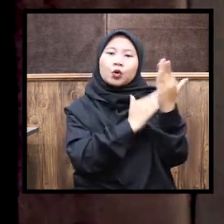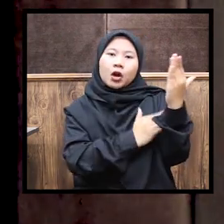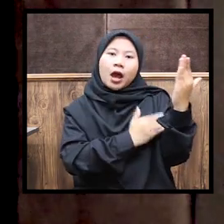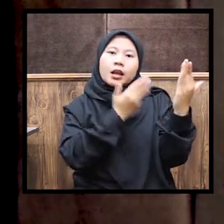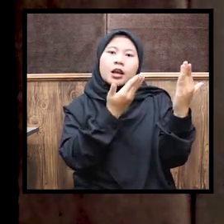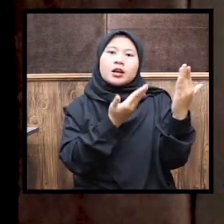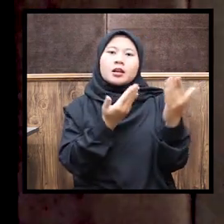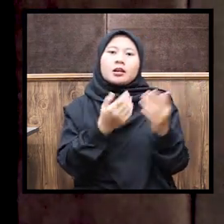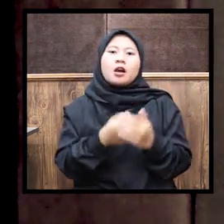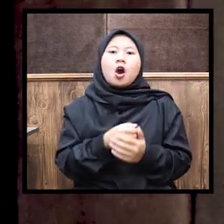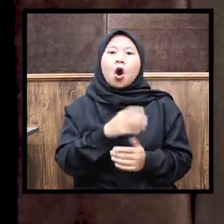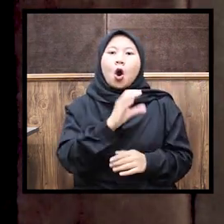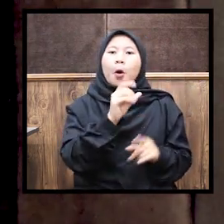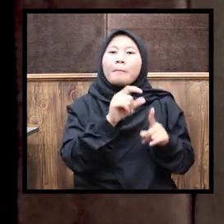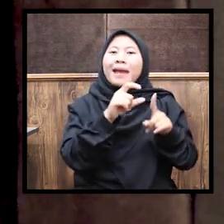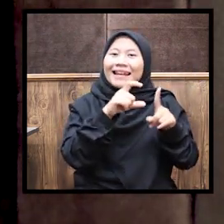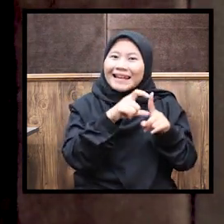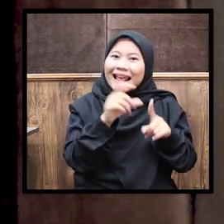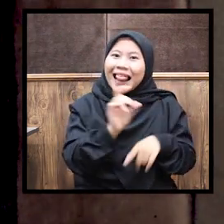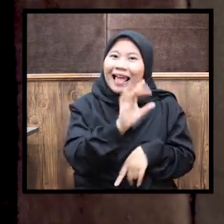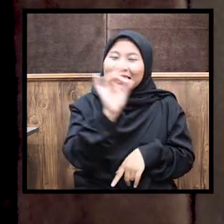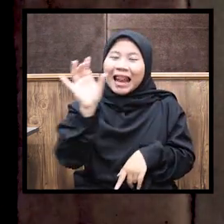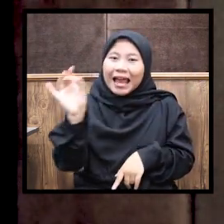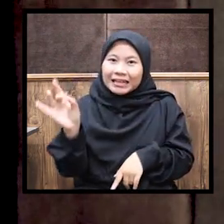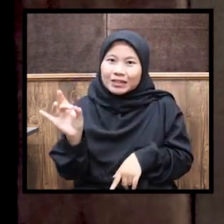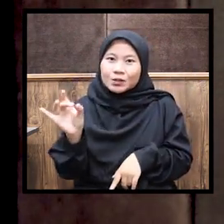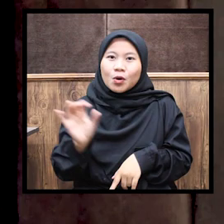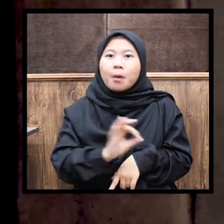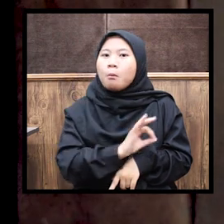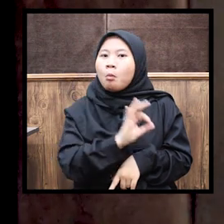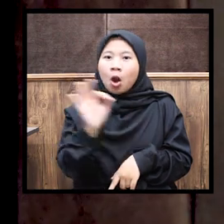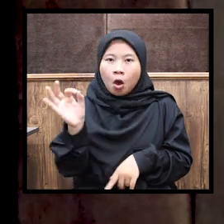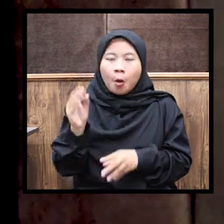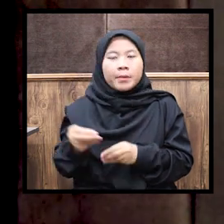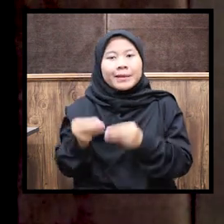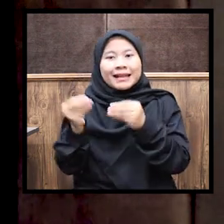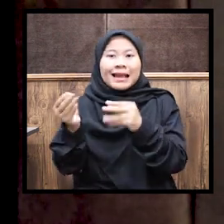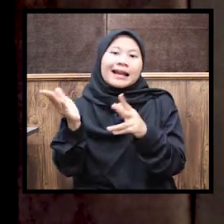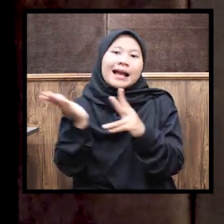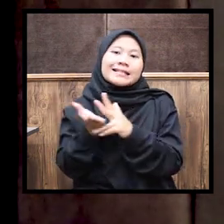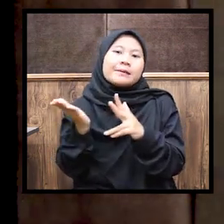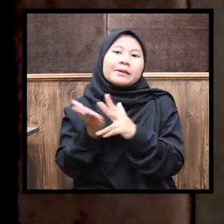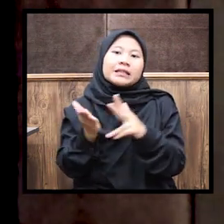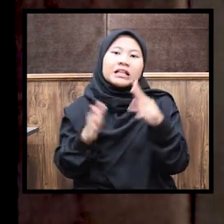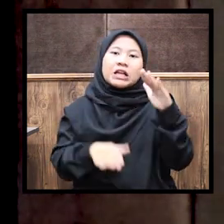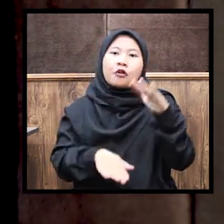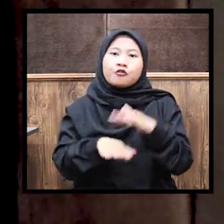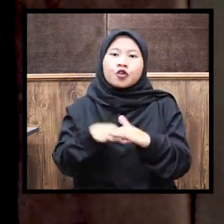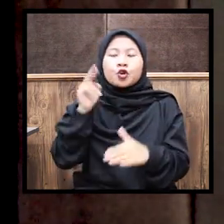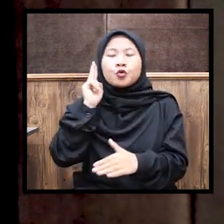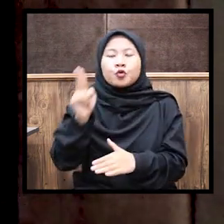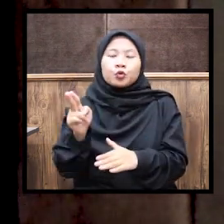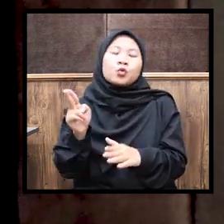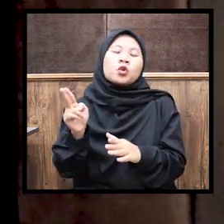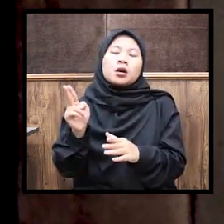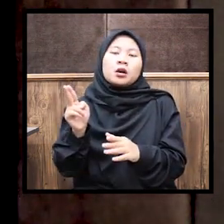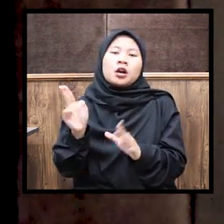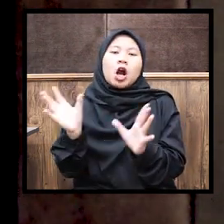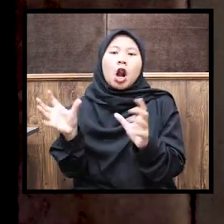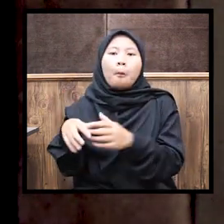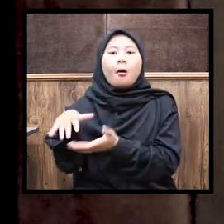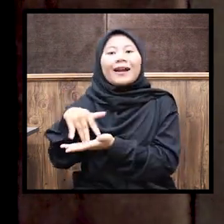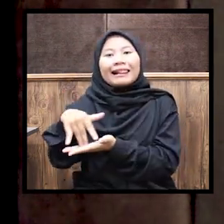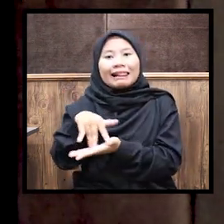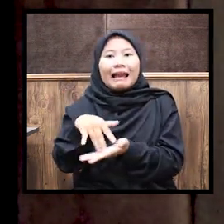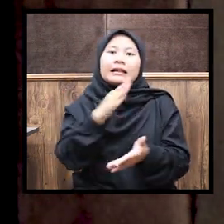opdopd organisasi perangkat daerah juga berlomba-lomba untuk melakukan aksesibilitas buat teman-teman rentan penjarang disabilitas ibu